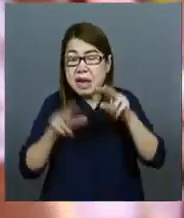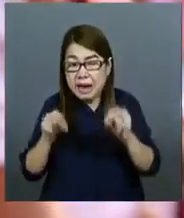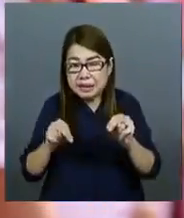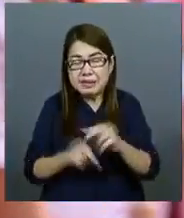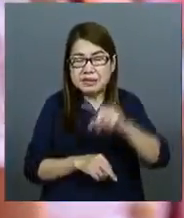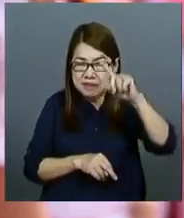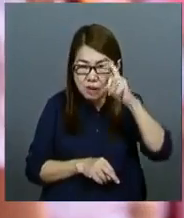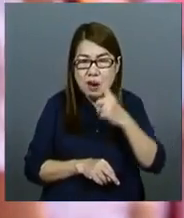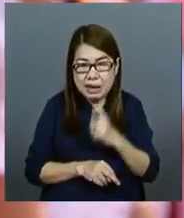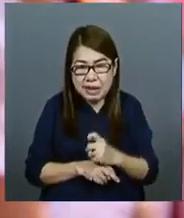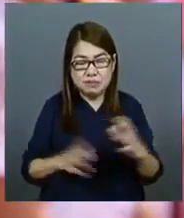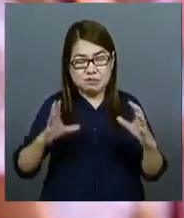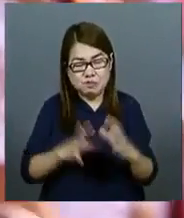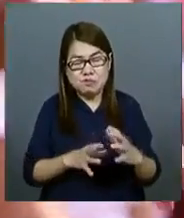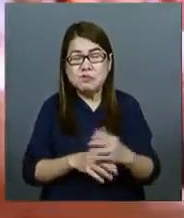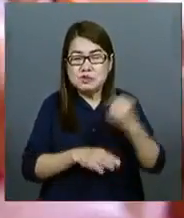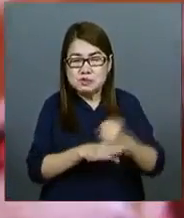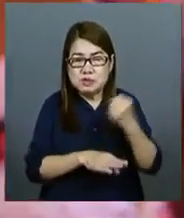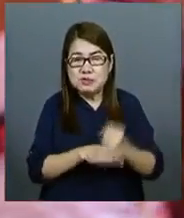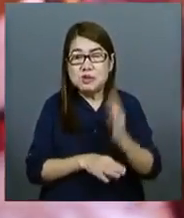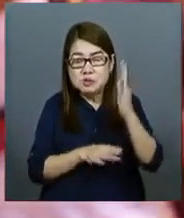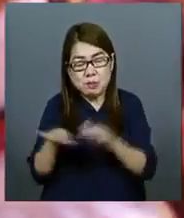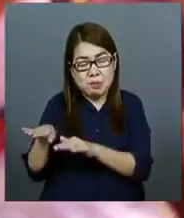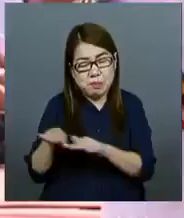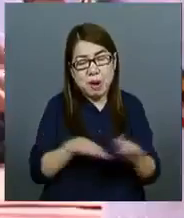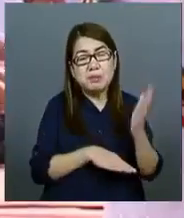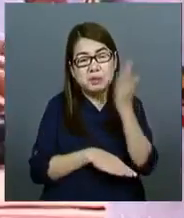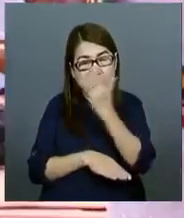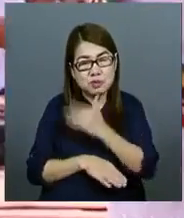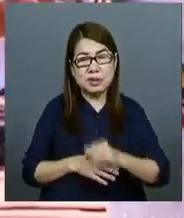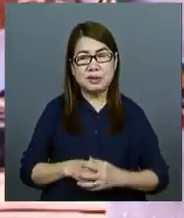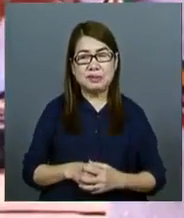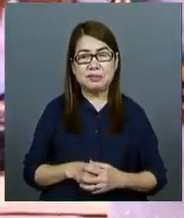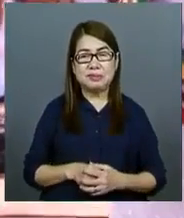ทิตย์เพื่อทำให้การแสดงออกมาสวยงามมากที่สุด